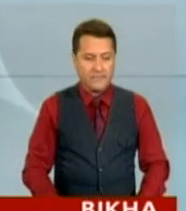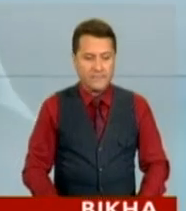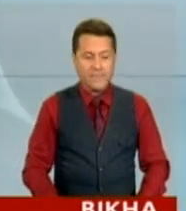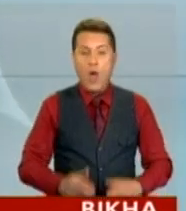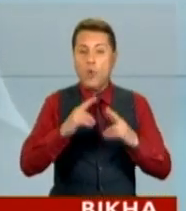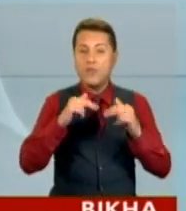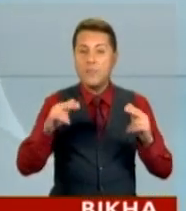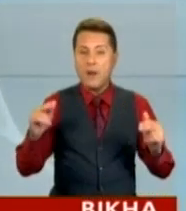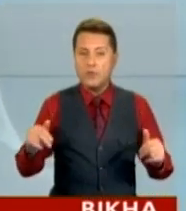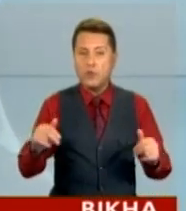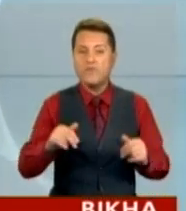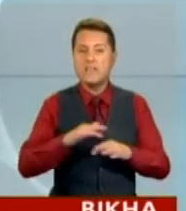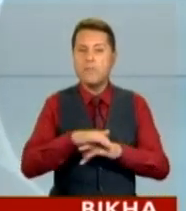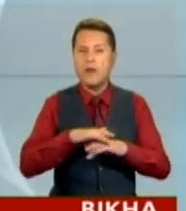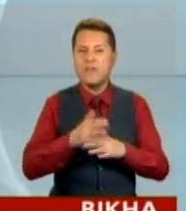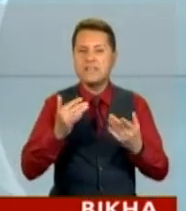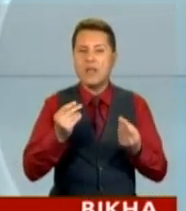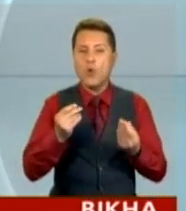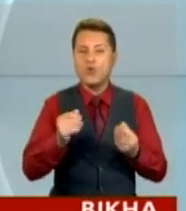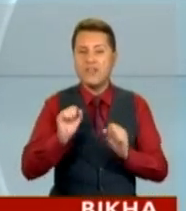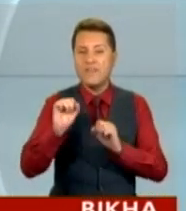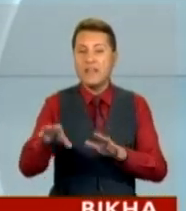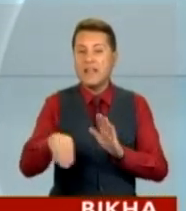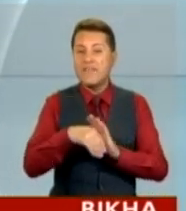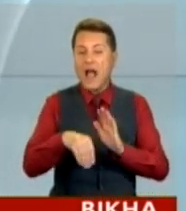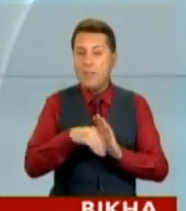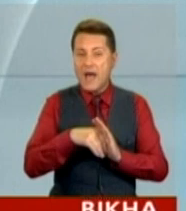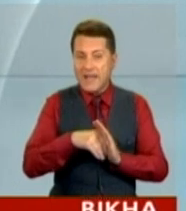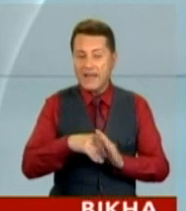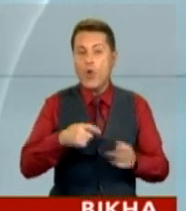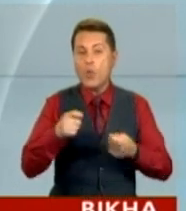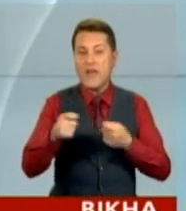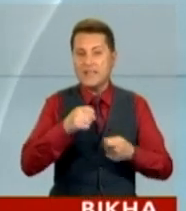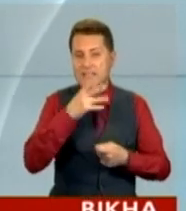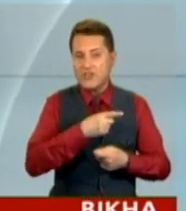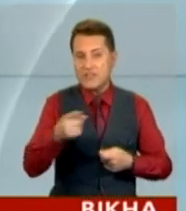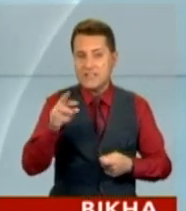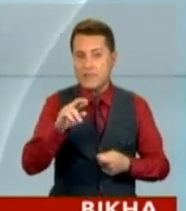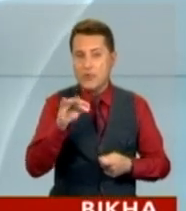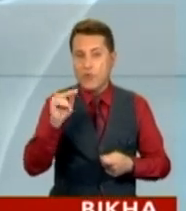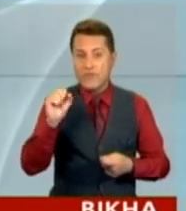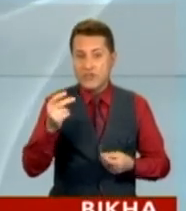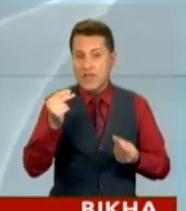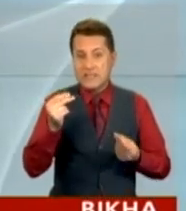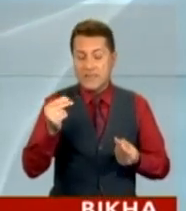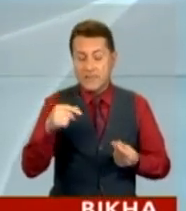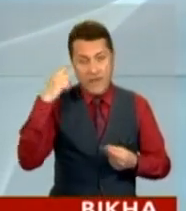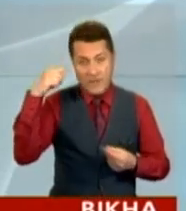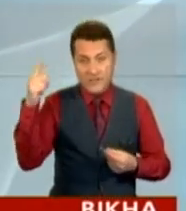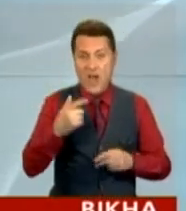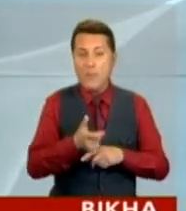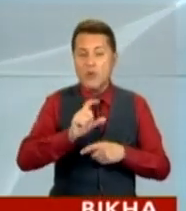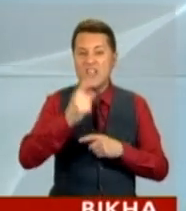У Дніпропетровську підрахували, скільки коштів віддали на хабарі приплати урядникам за часів Януковича. Цифра вражає. Понад